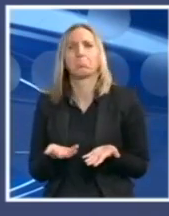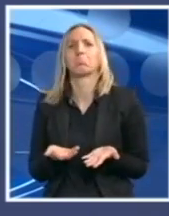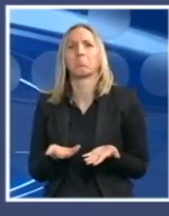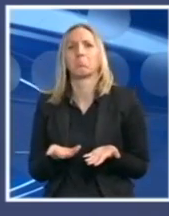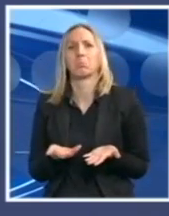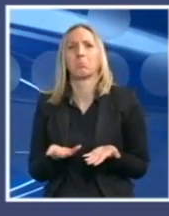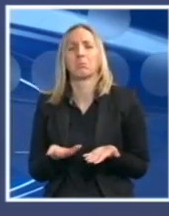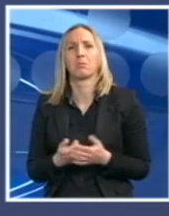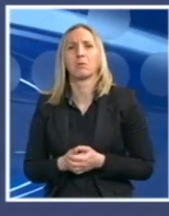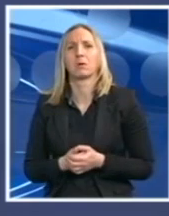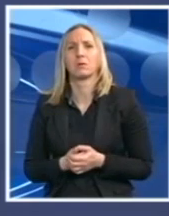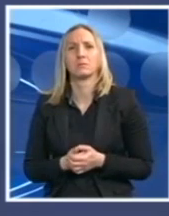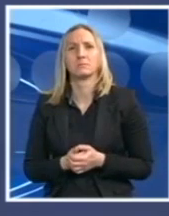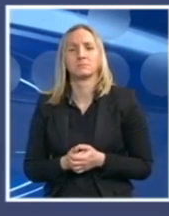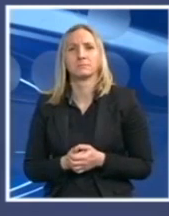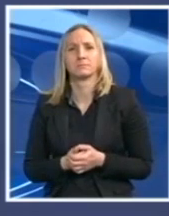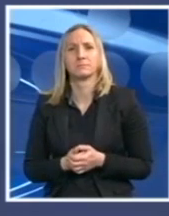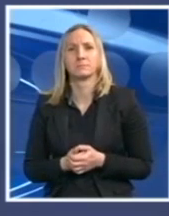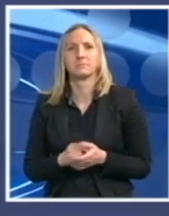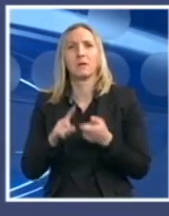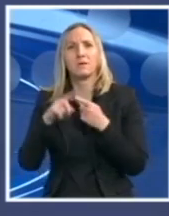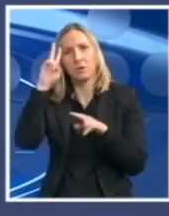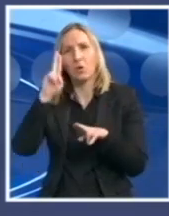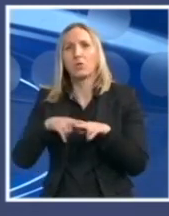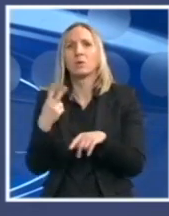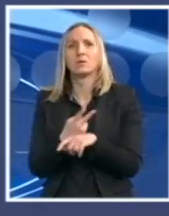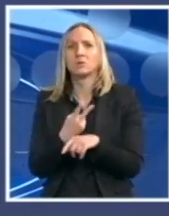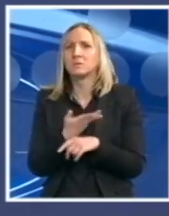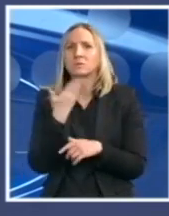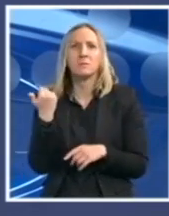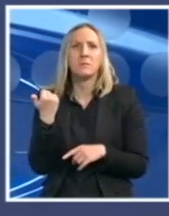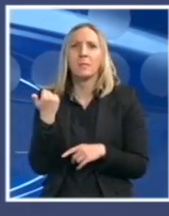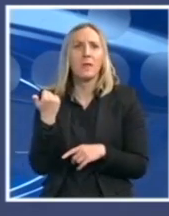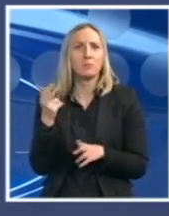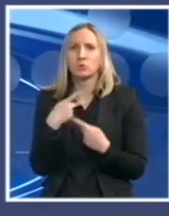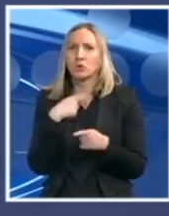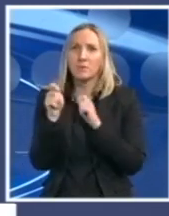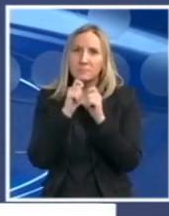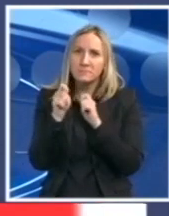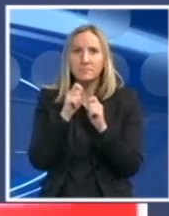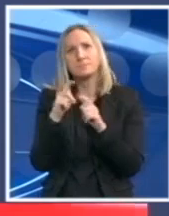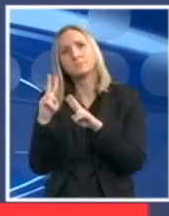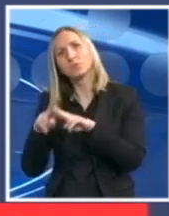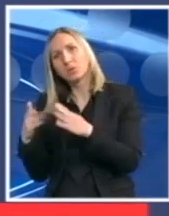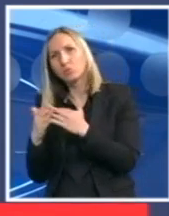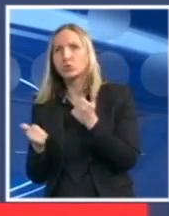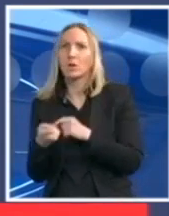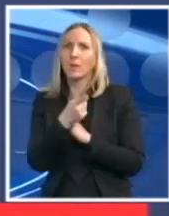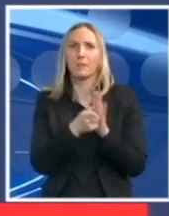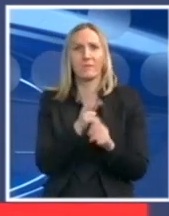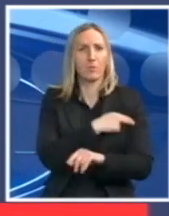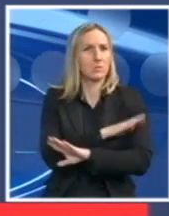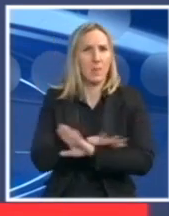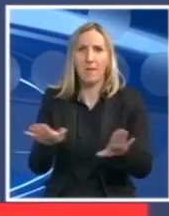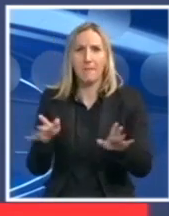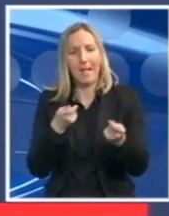oko instrukcije i oko odluke države nema pregovaranja, jednostavno to je tako. Pregovaralo